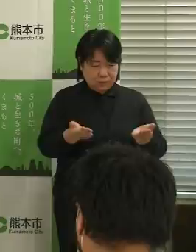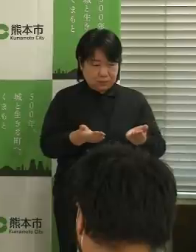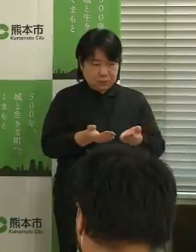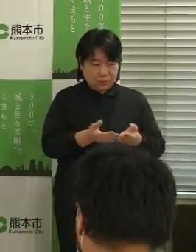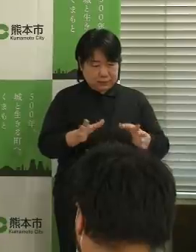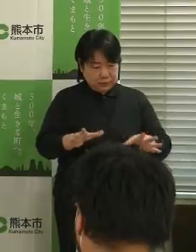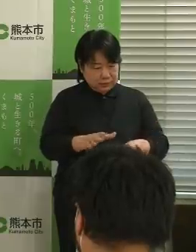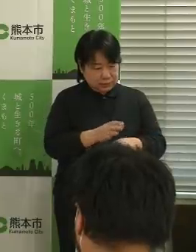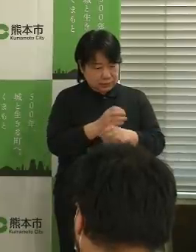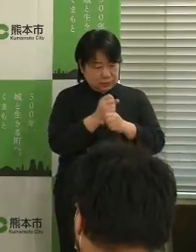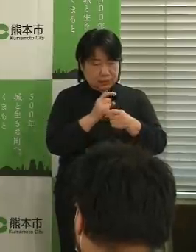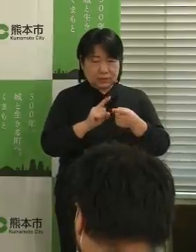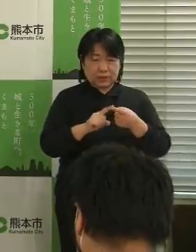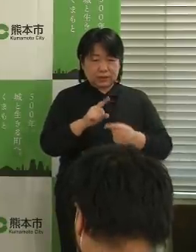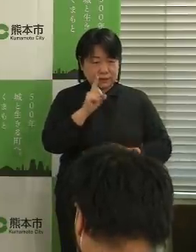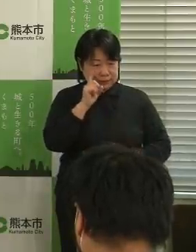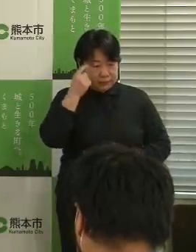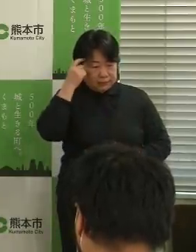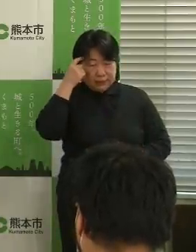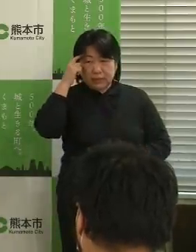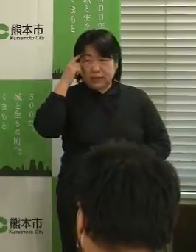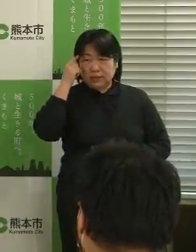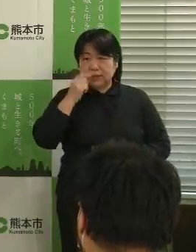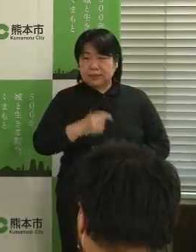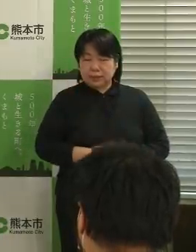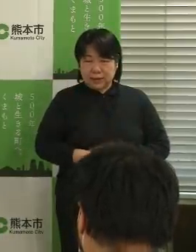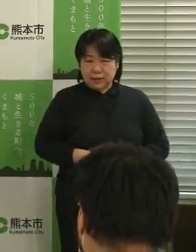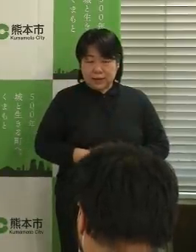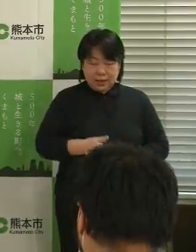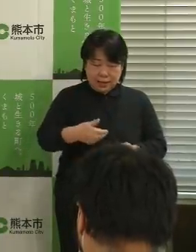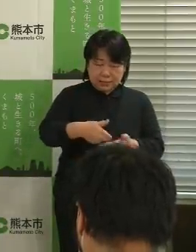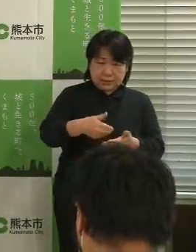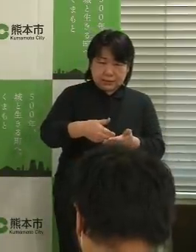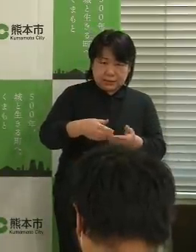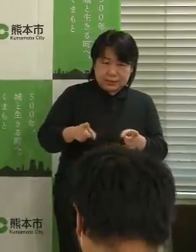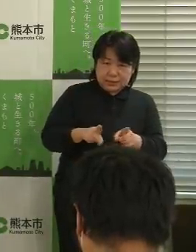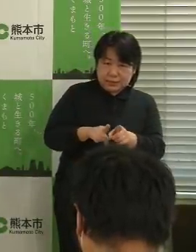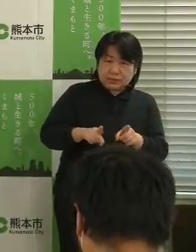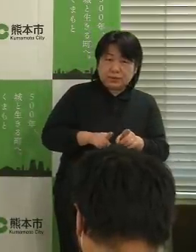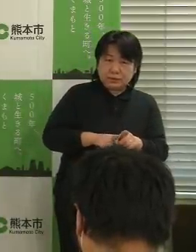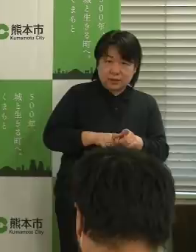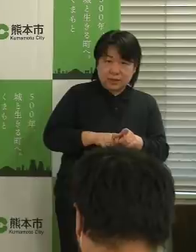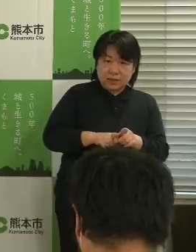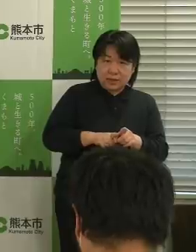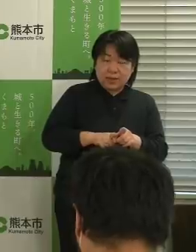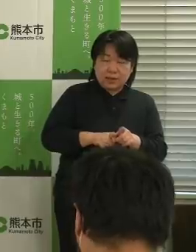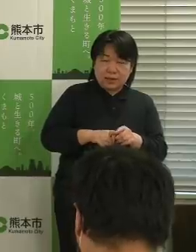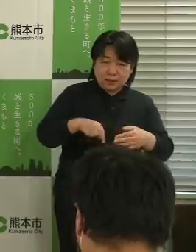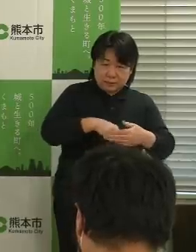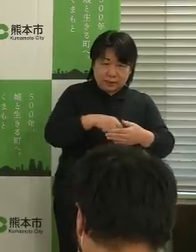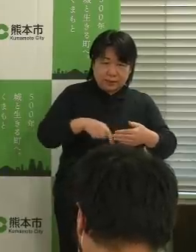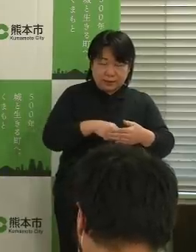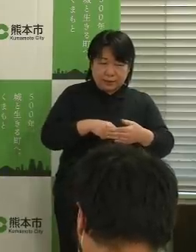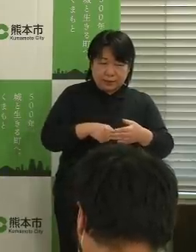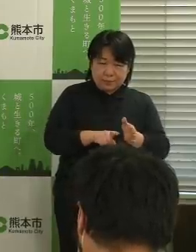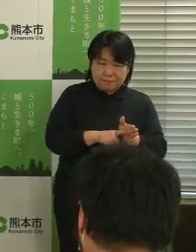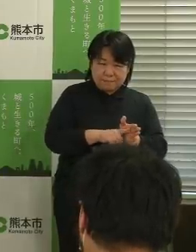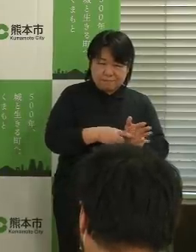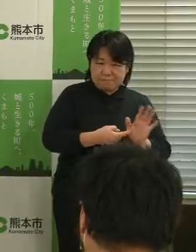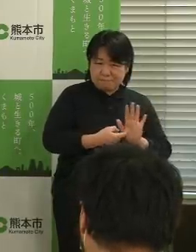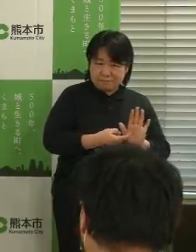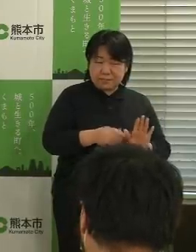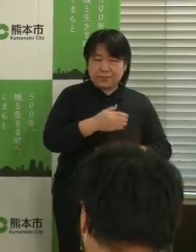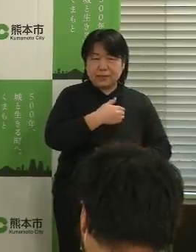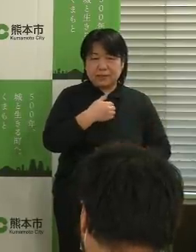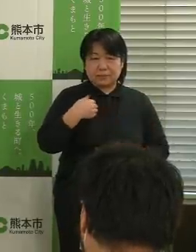ら、できるだけ、ニーズに沿った、ものをですね、早くお示しできればなというふうに